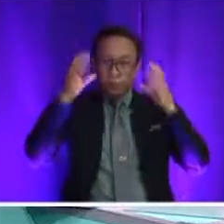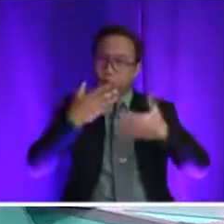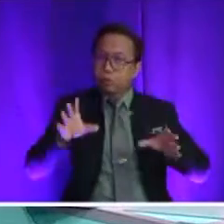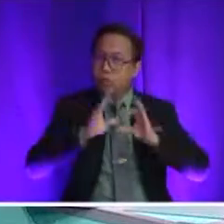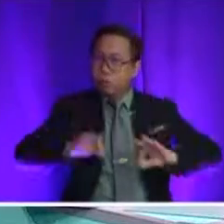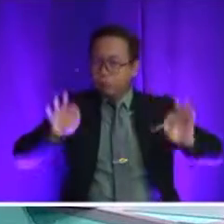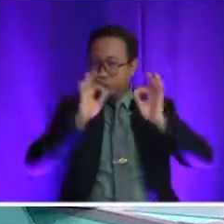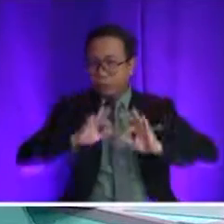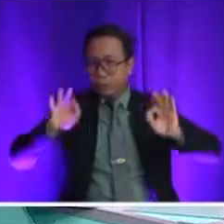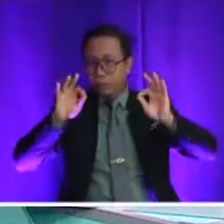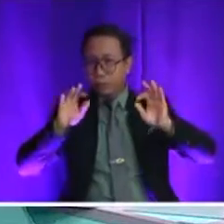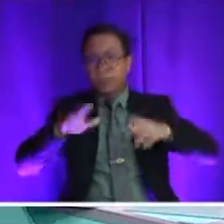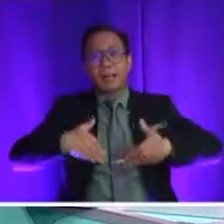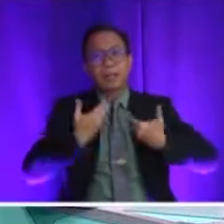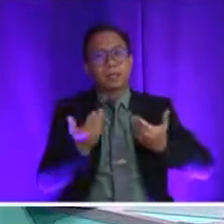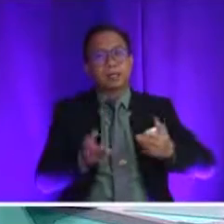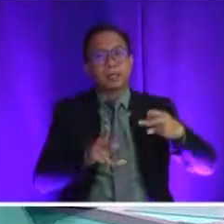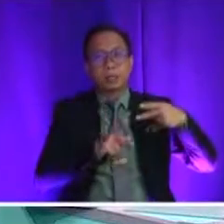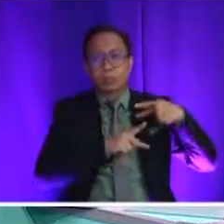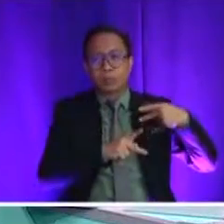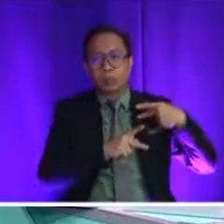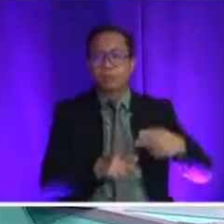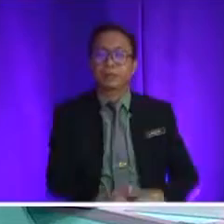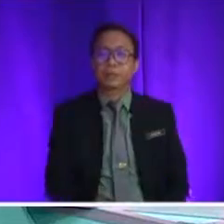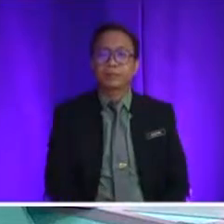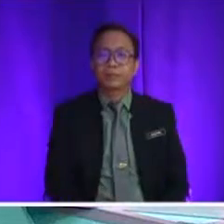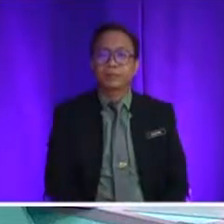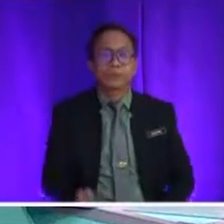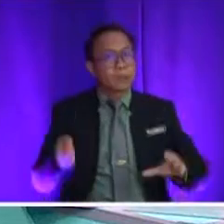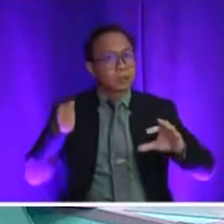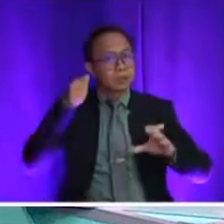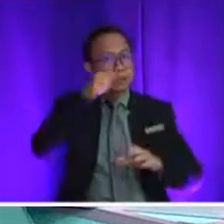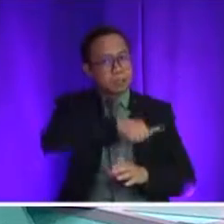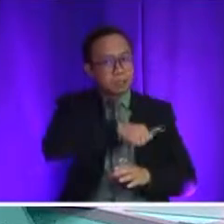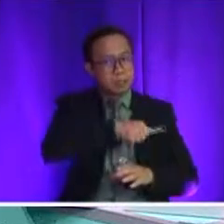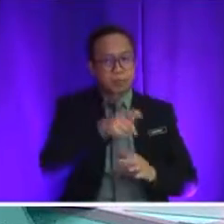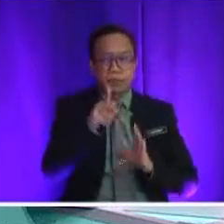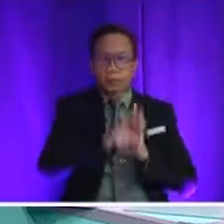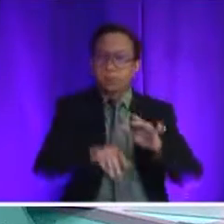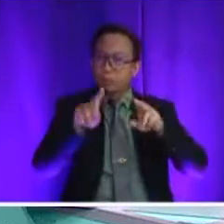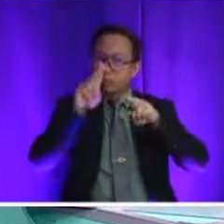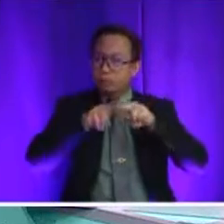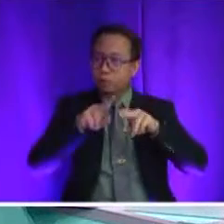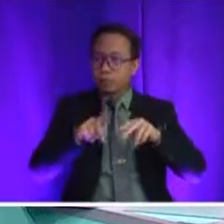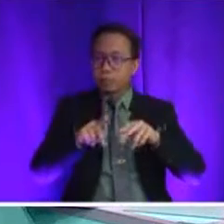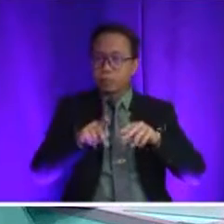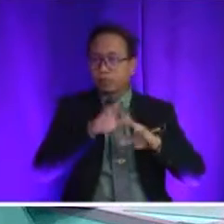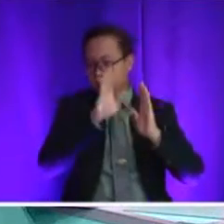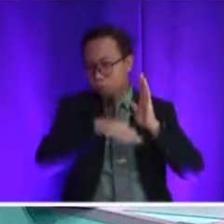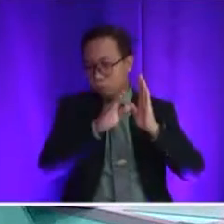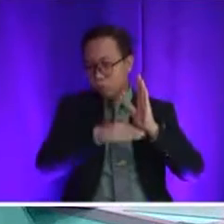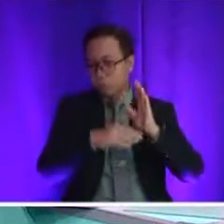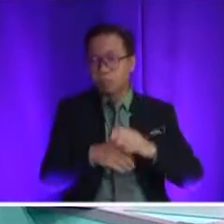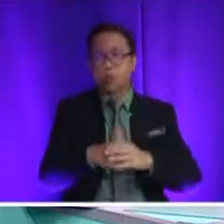macam mana Um ini sini eh mengancam kedudukan dan menjejaskan